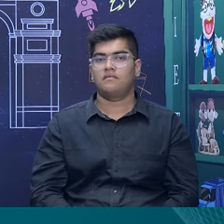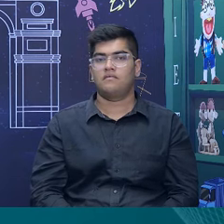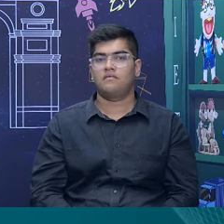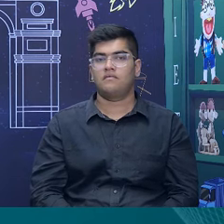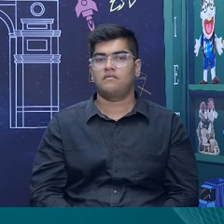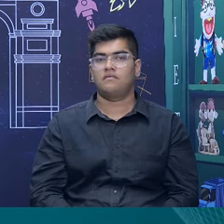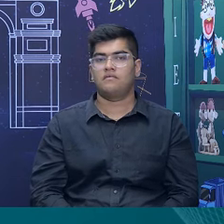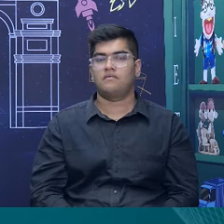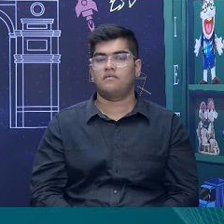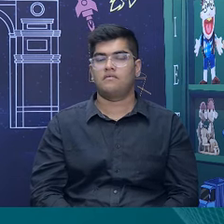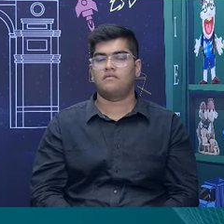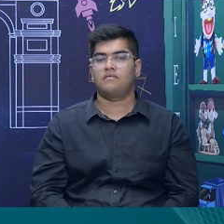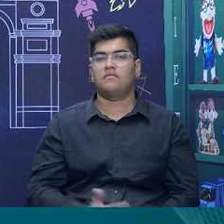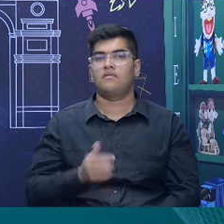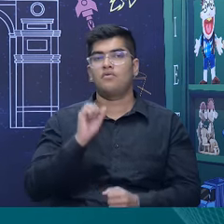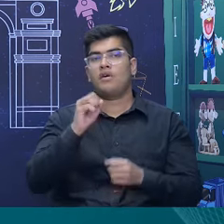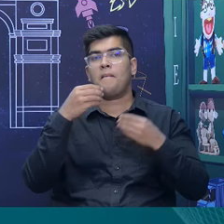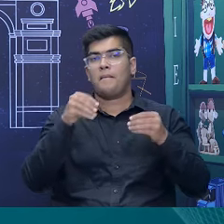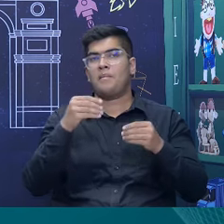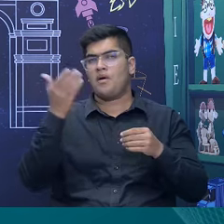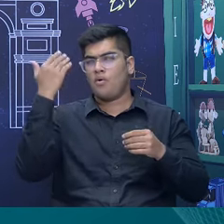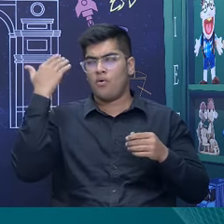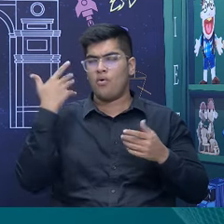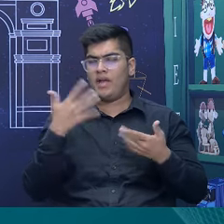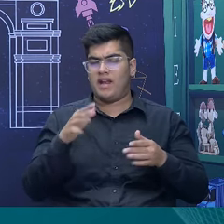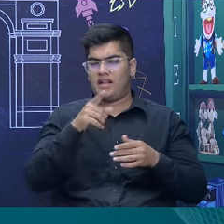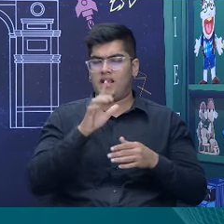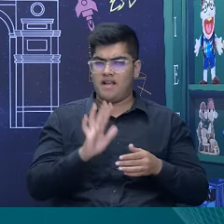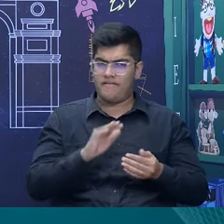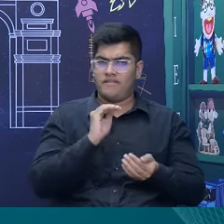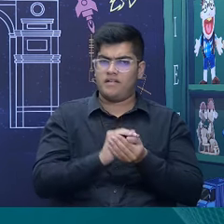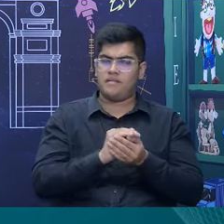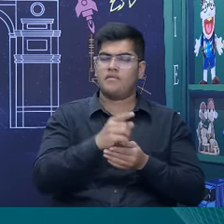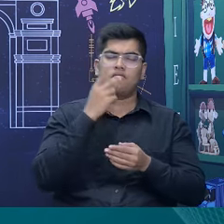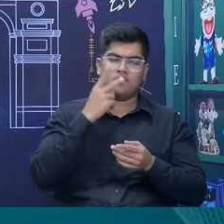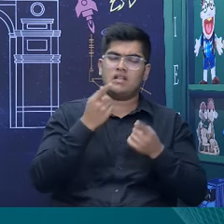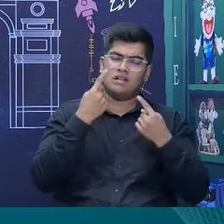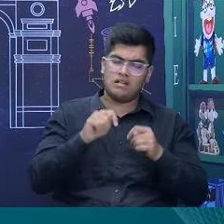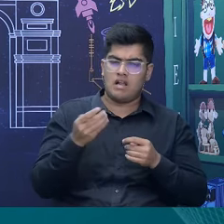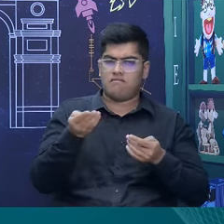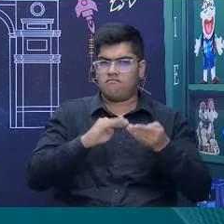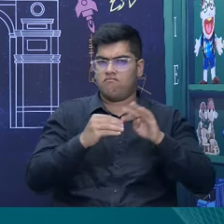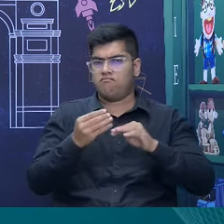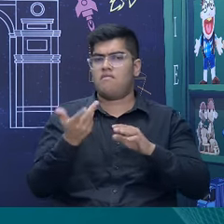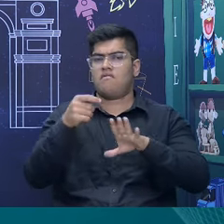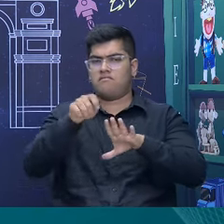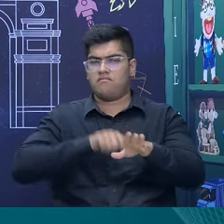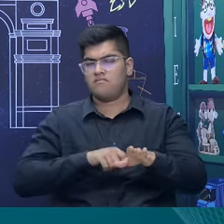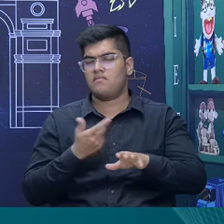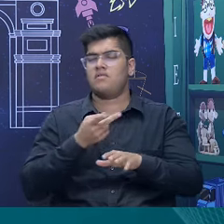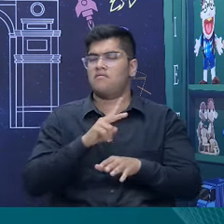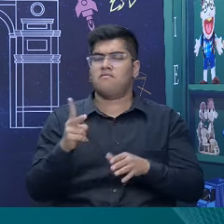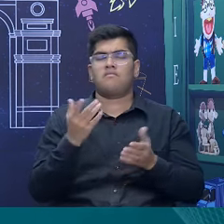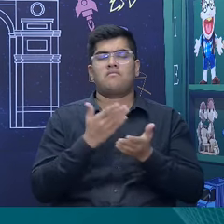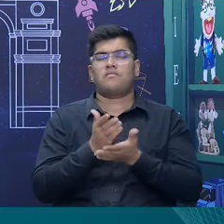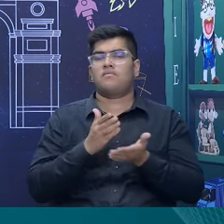हूं आपके पास जो रफ पेपर्स है उनके साथ एक्सपेरिमेंट करके देखिए रफ गत्तों के साथ रफ कागज के साथ क्योंकि